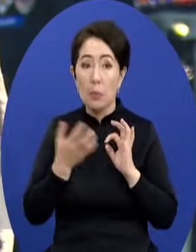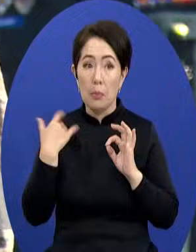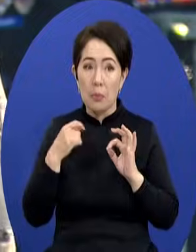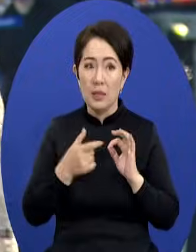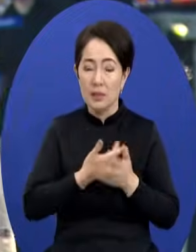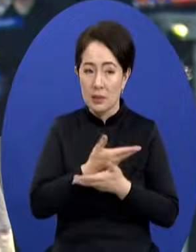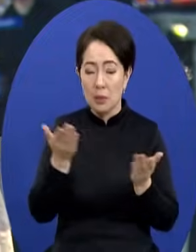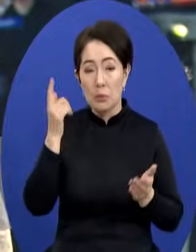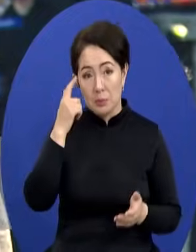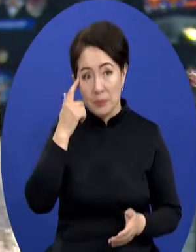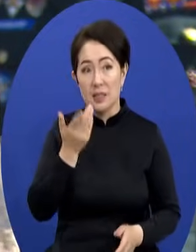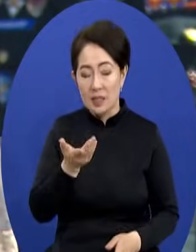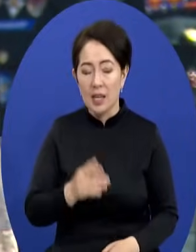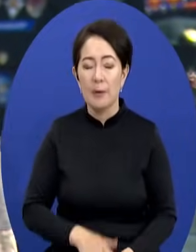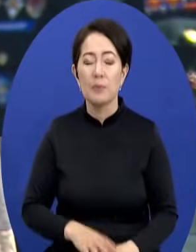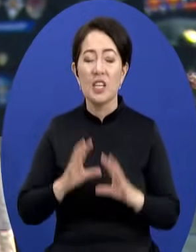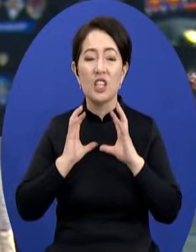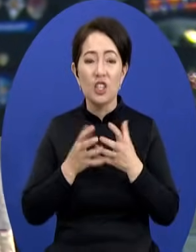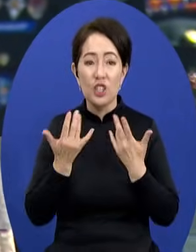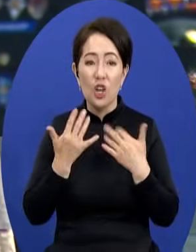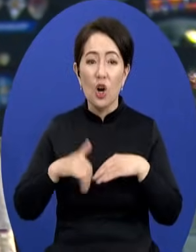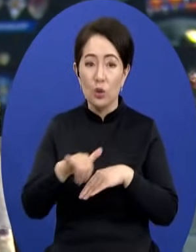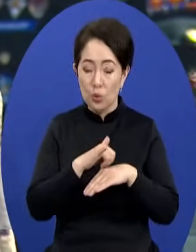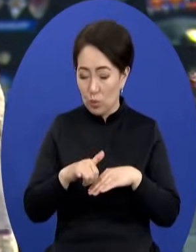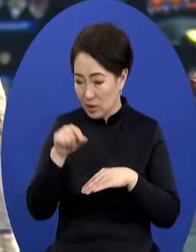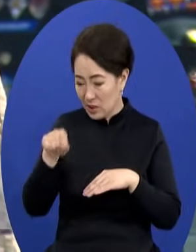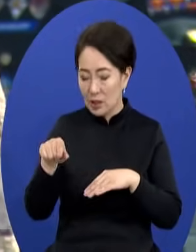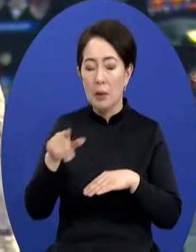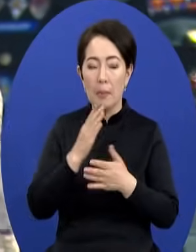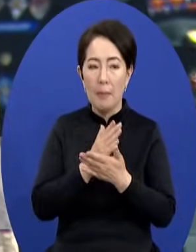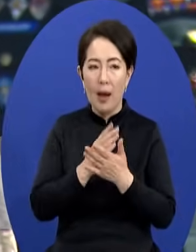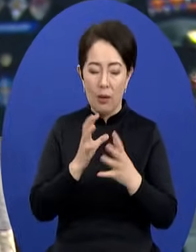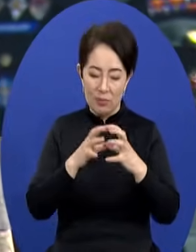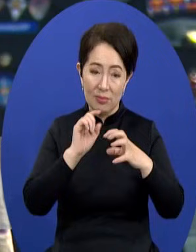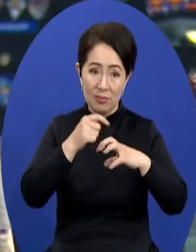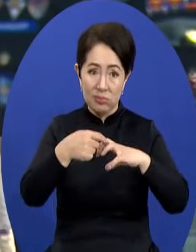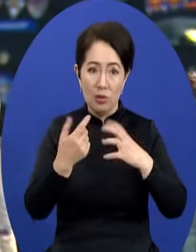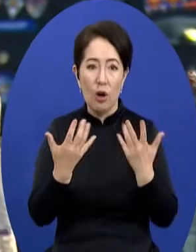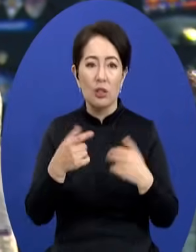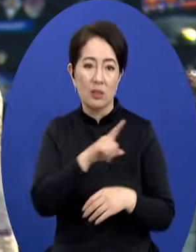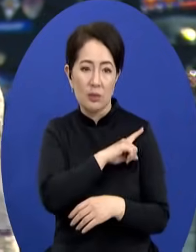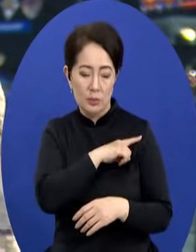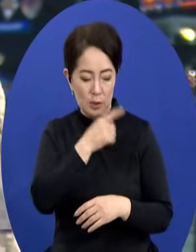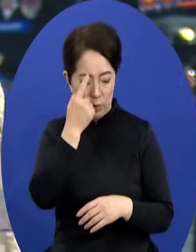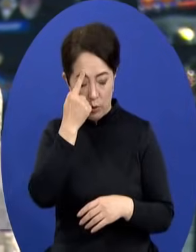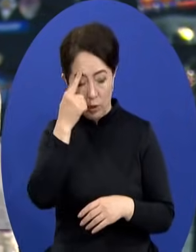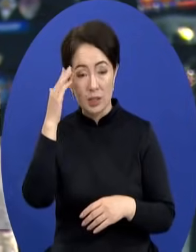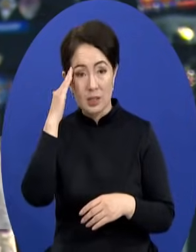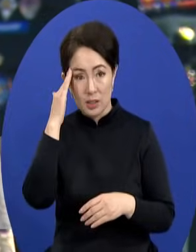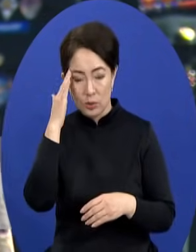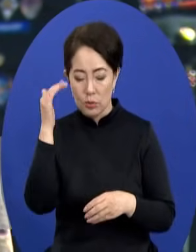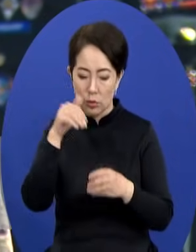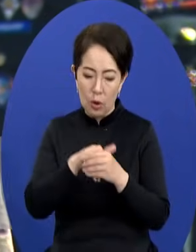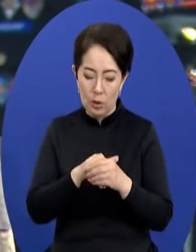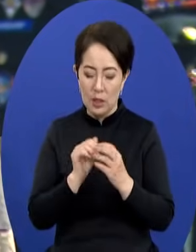таахан сайн мэдж байгаа. Дэлхийн олон орнд одоо болж байгаа бусад одоо тэмцээн орнд манай Монгол цэргүүд зөвтөчний